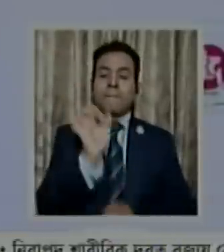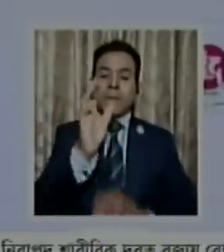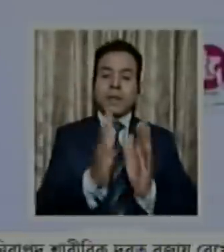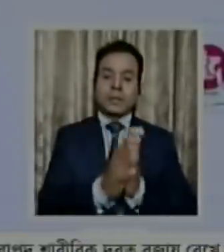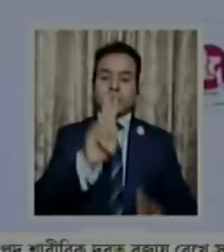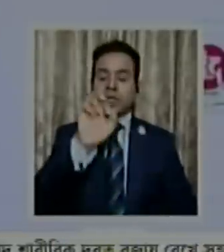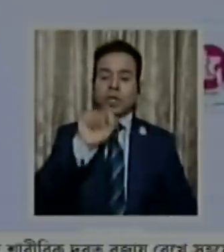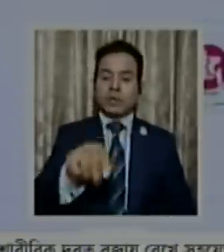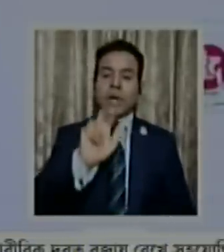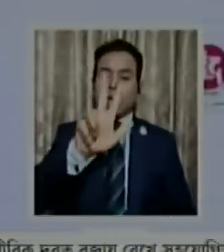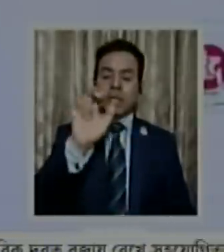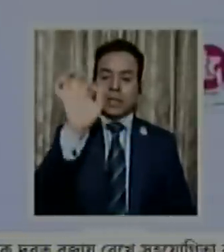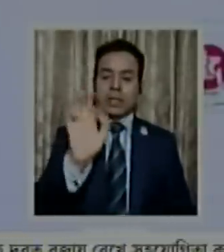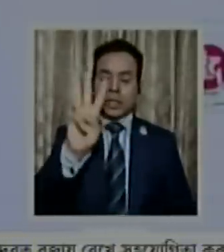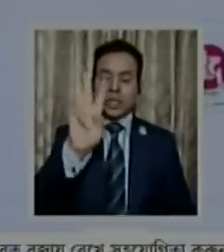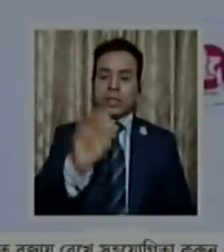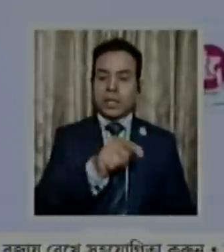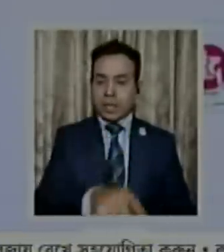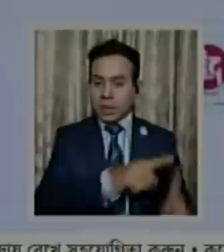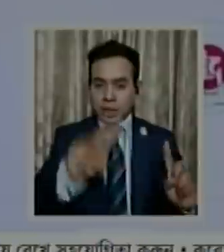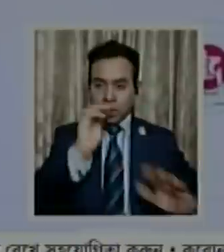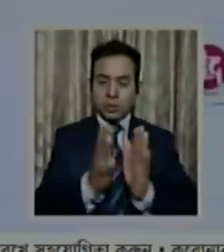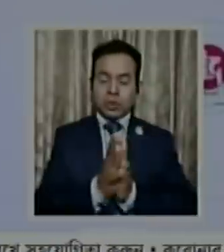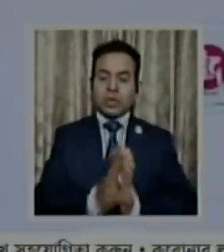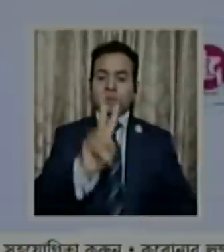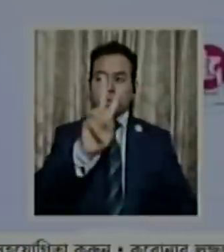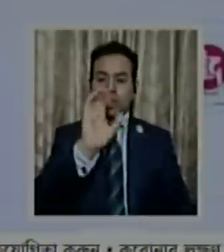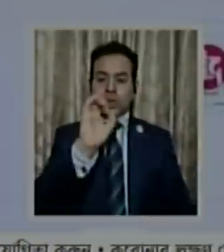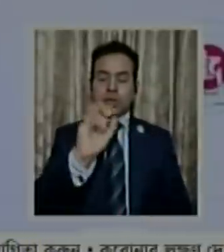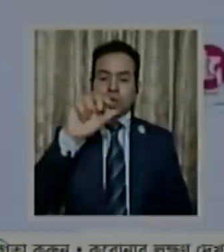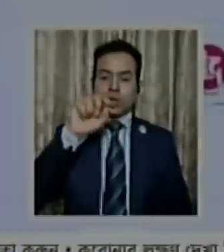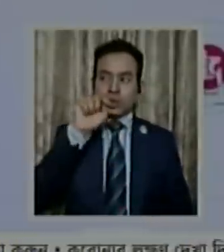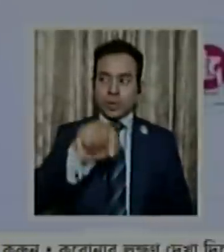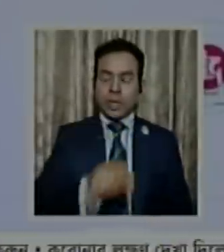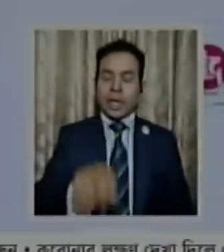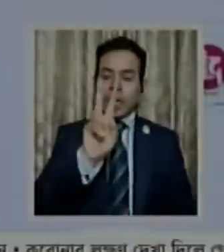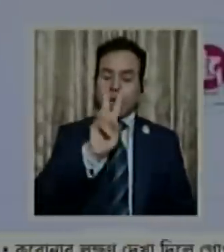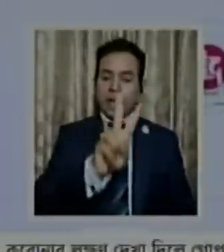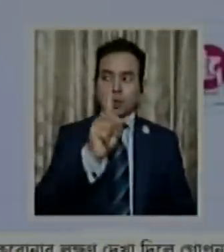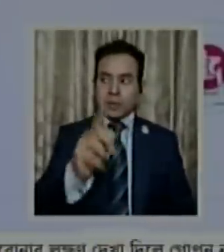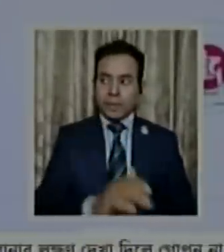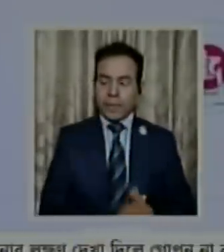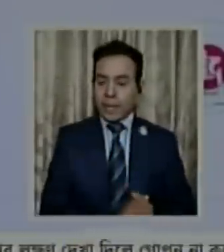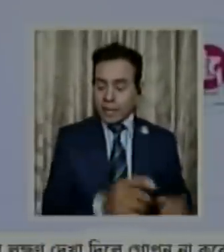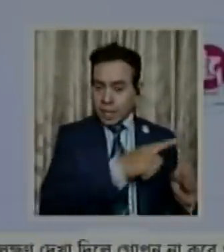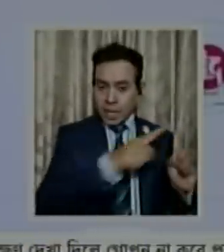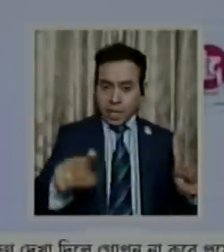২,৩৪,৮৮৯ জন। ২৪ ঘন্টা শনাক্তের হার ২০.৮৩% এবং এ পর্যন্ত শনাক্তের হার